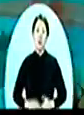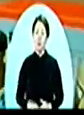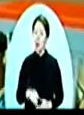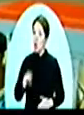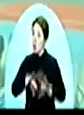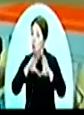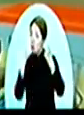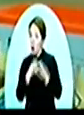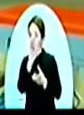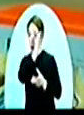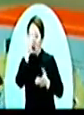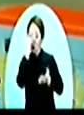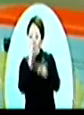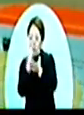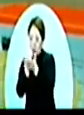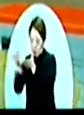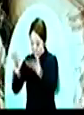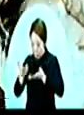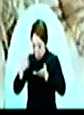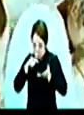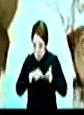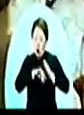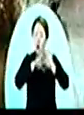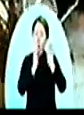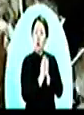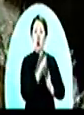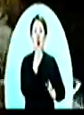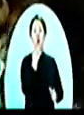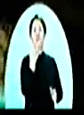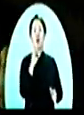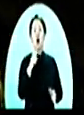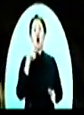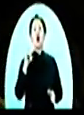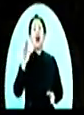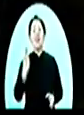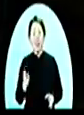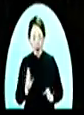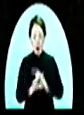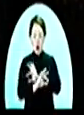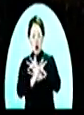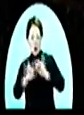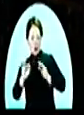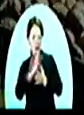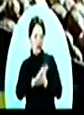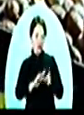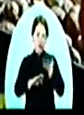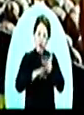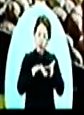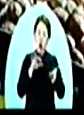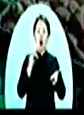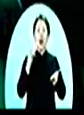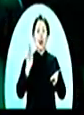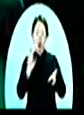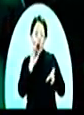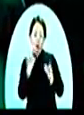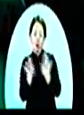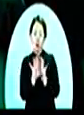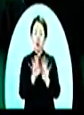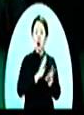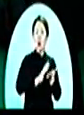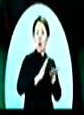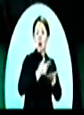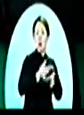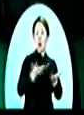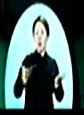Эдгээр байгууллагад баталгаажуулалт хийгдсэн 250 органик болон шилжилтийн үеийн органик хүнсний бүтээгдэхүүн хэрэглэгчийн гарт